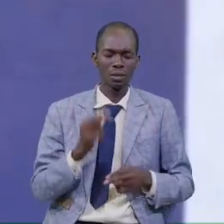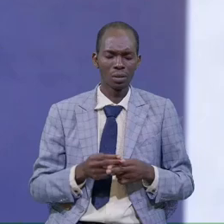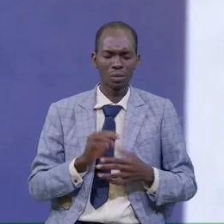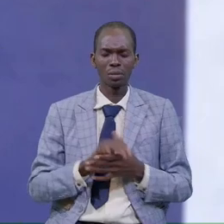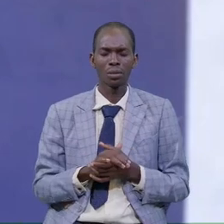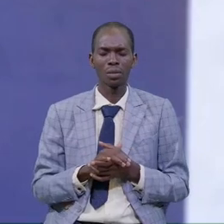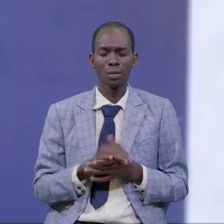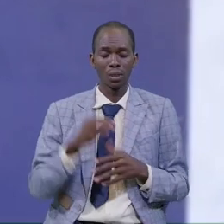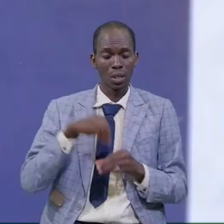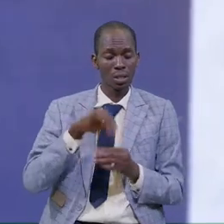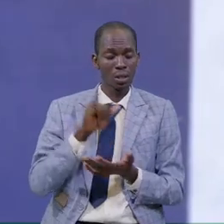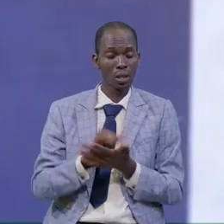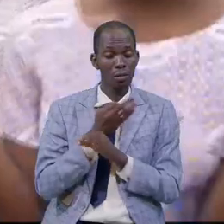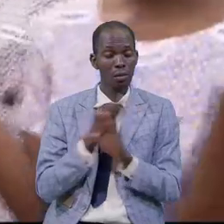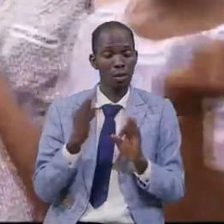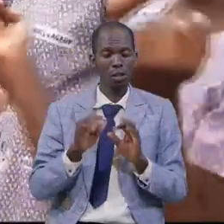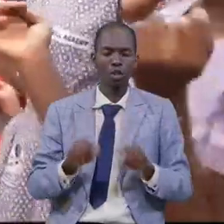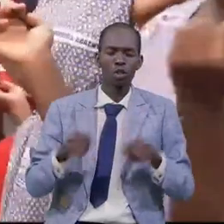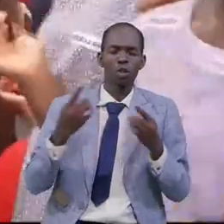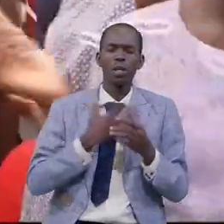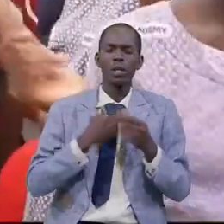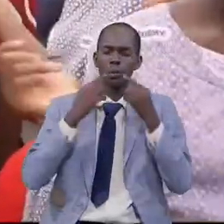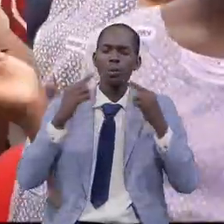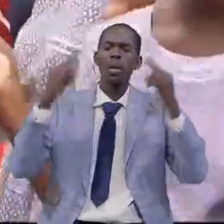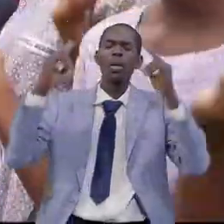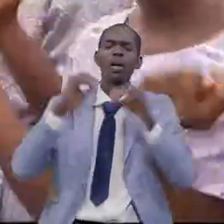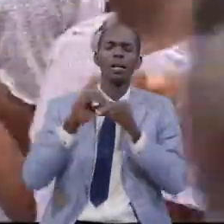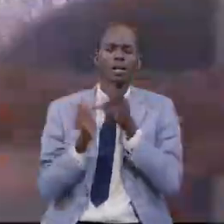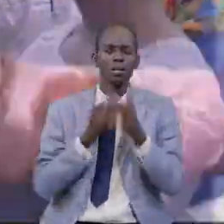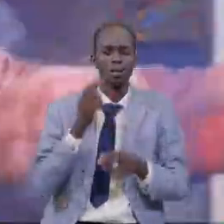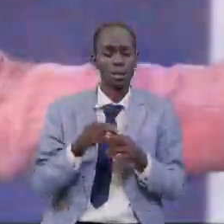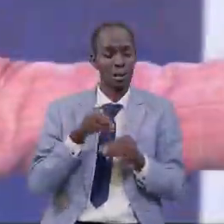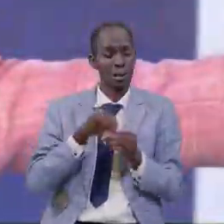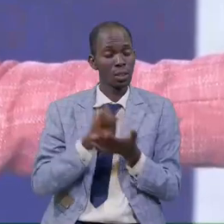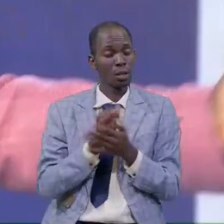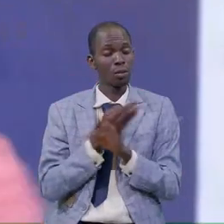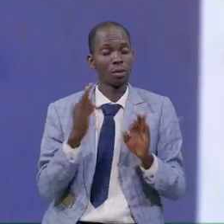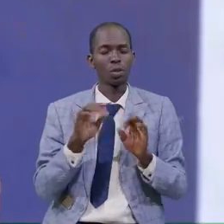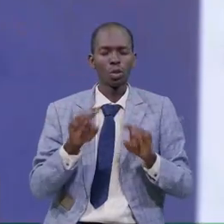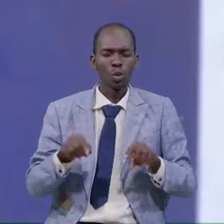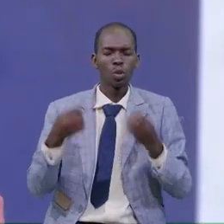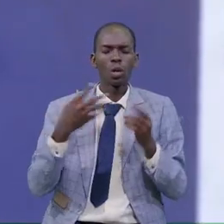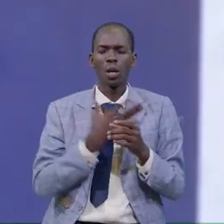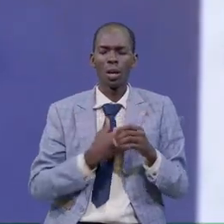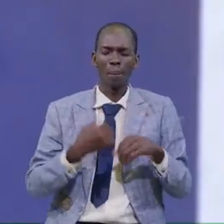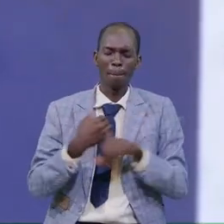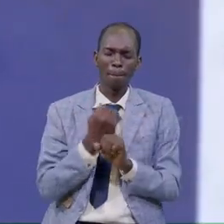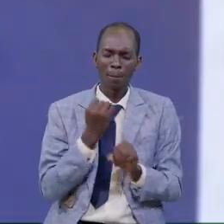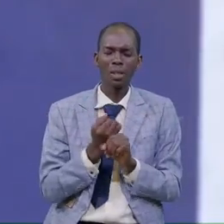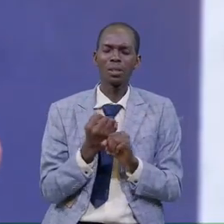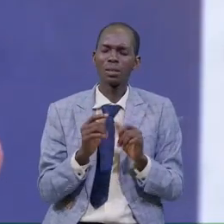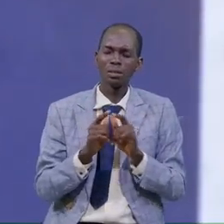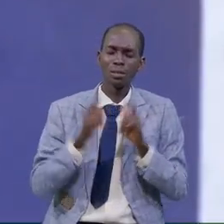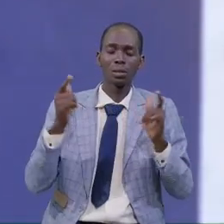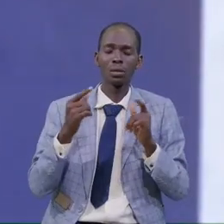Dans cette liberté, va et réussis. Dans cette liberté, va et évolue dans le